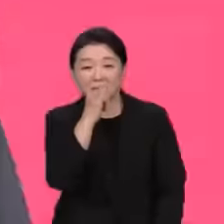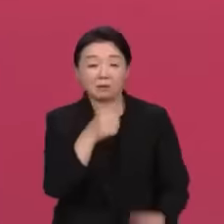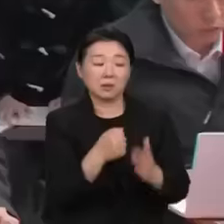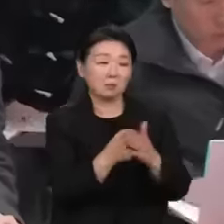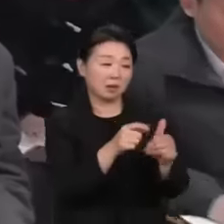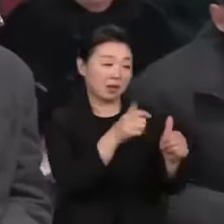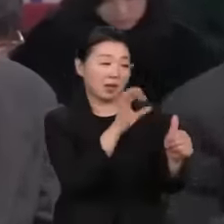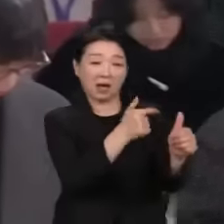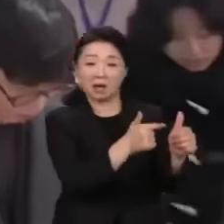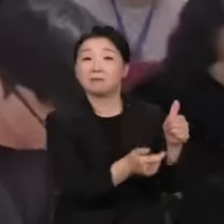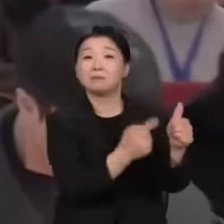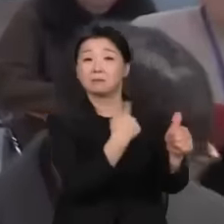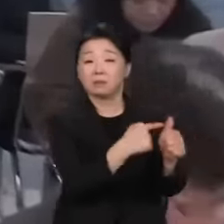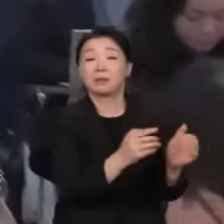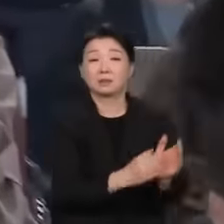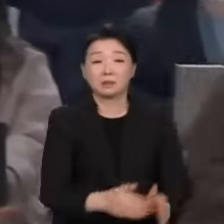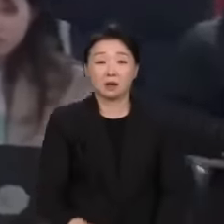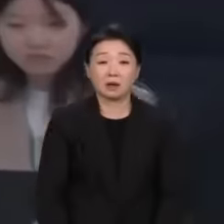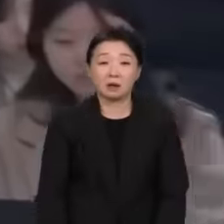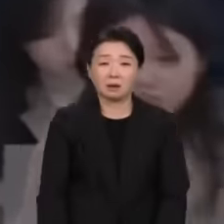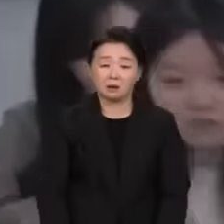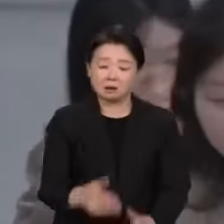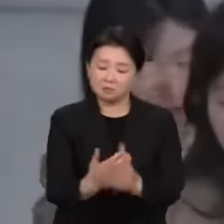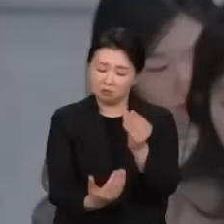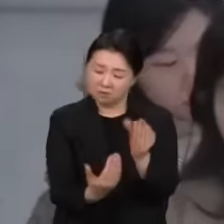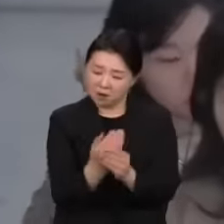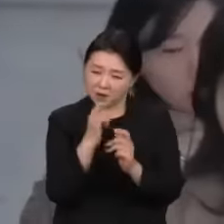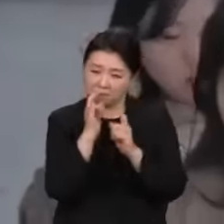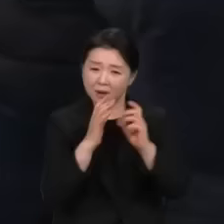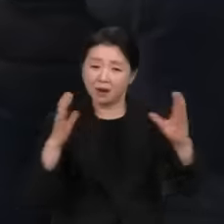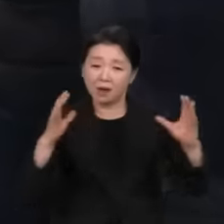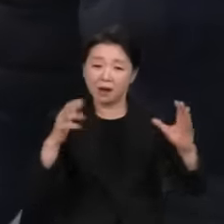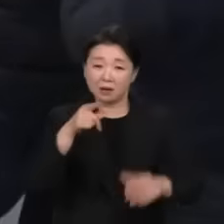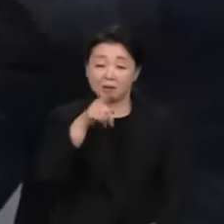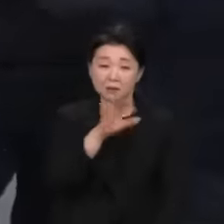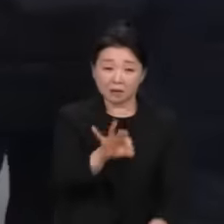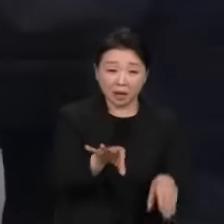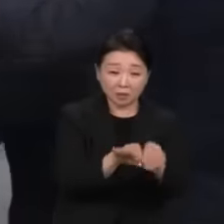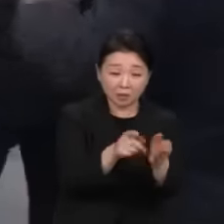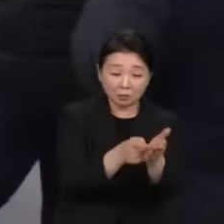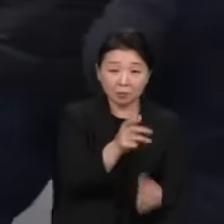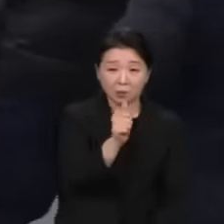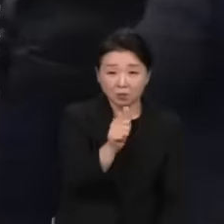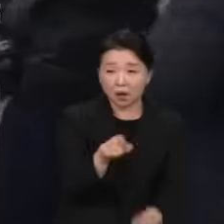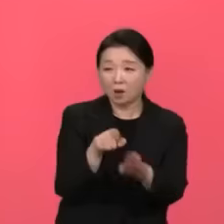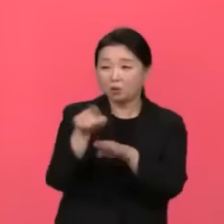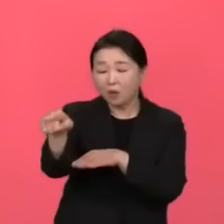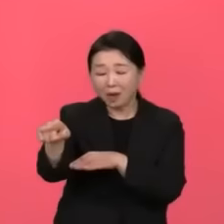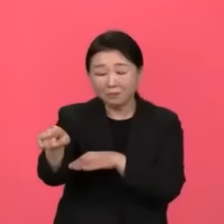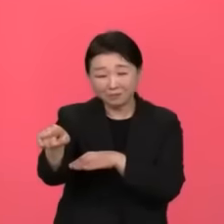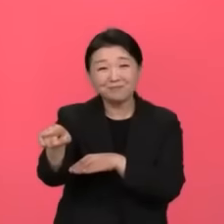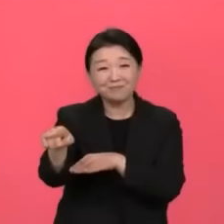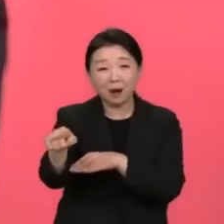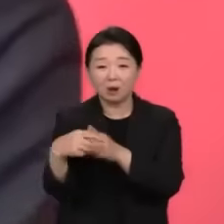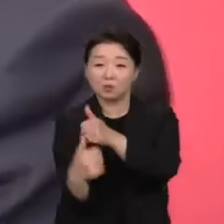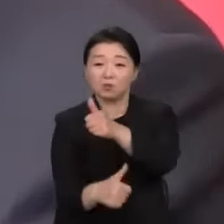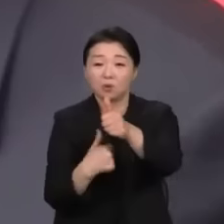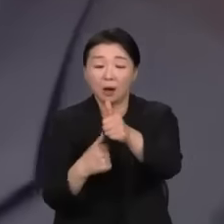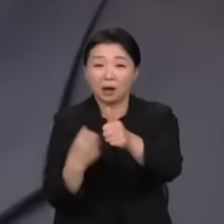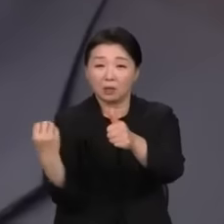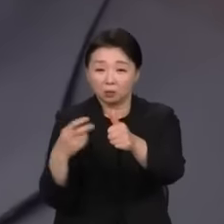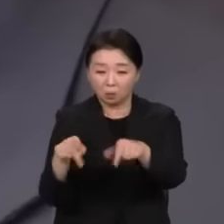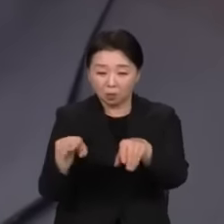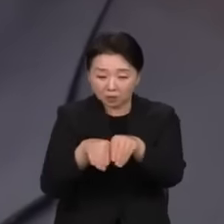비판했습니다. 사태가 커지자 장동혁 사무총장은 공천 과정에는 외부 인사를 포함한 공관위원, 사무처 당직자들이